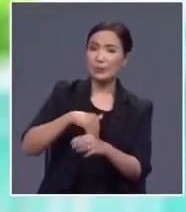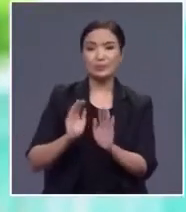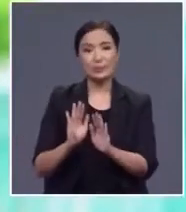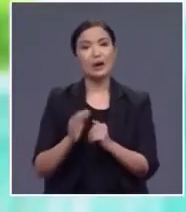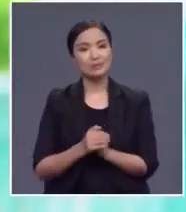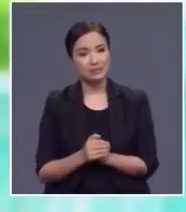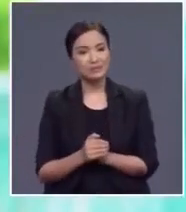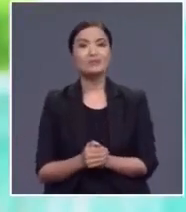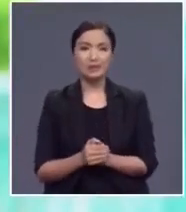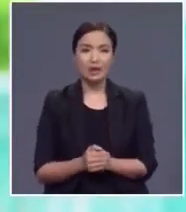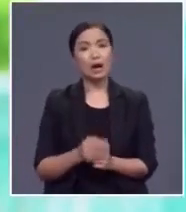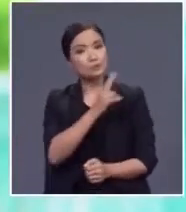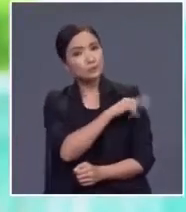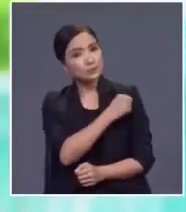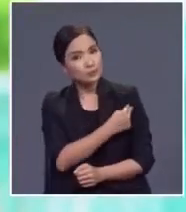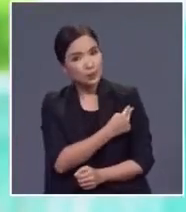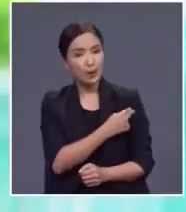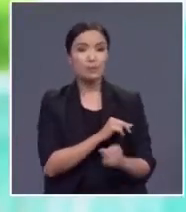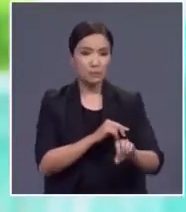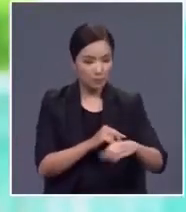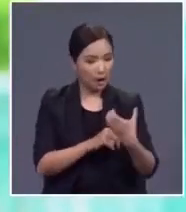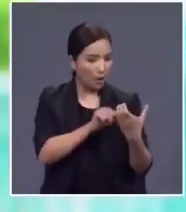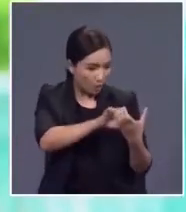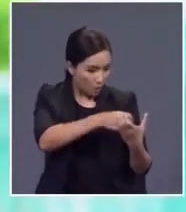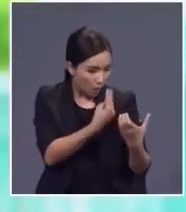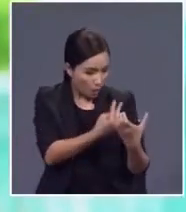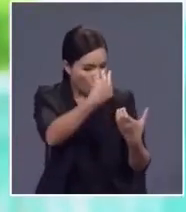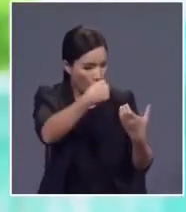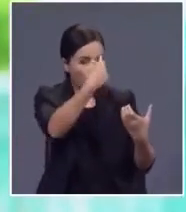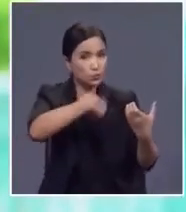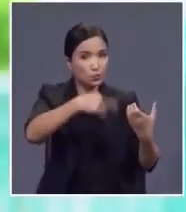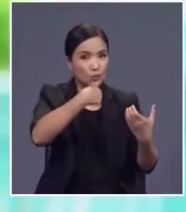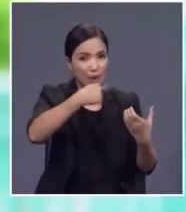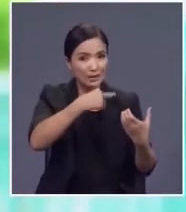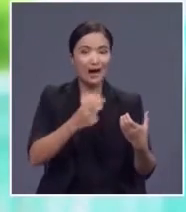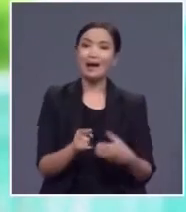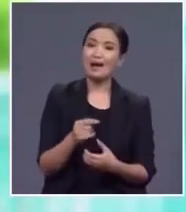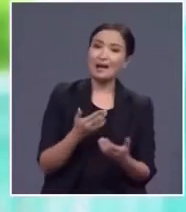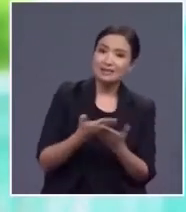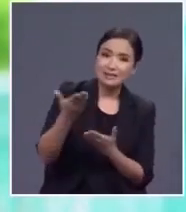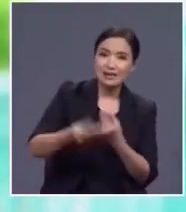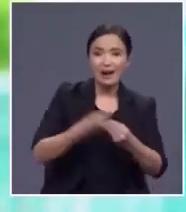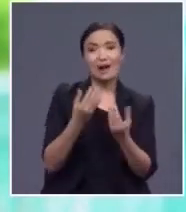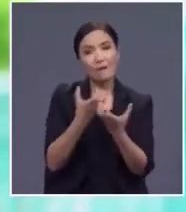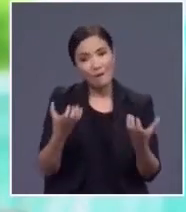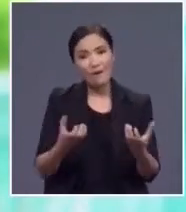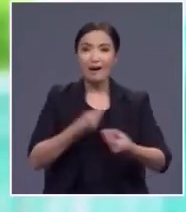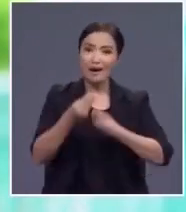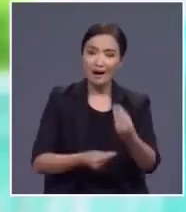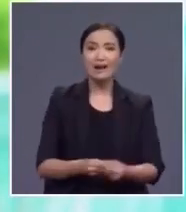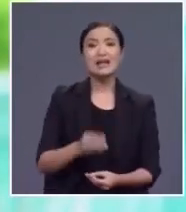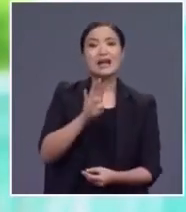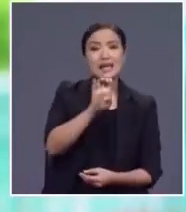รักษาพยาบาลผ่านระบบการใช้จ่ายซื้อขายผ่านระบบที่เรียกว่าอีคอมเมิร์ซตร